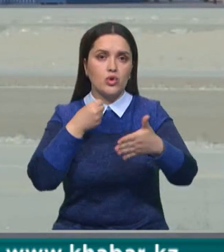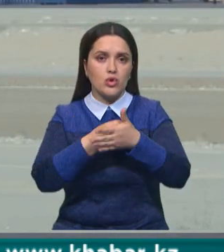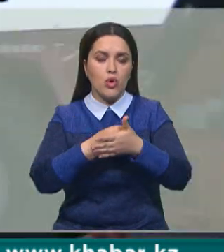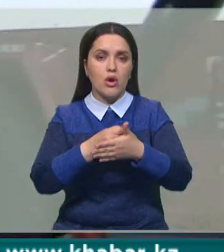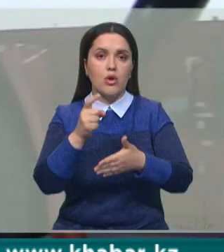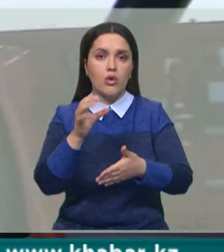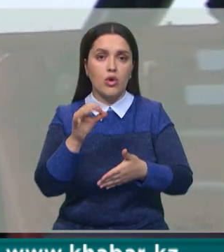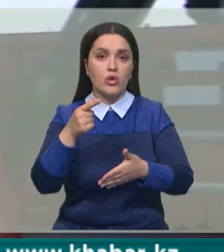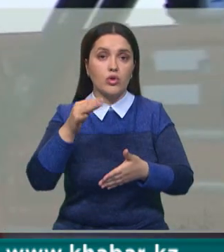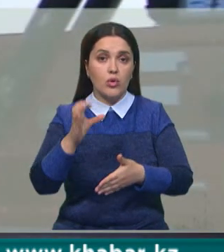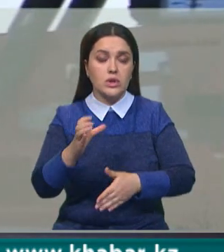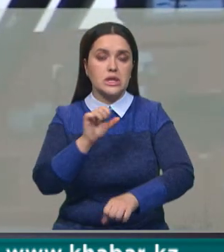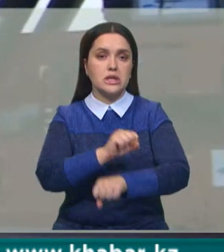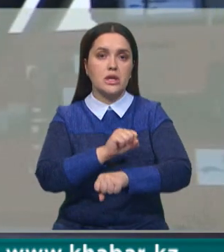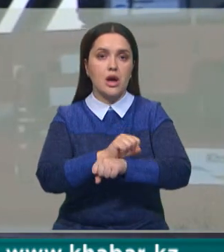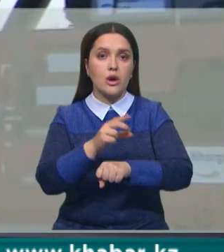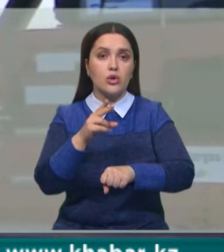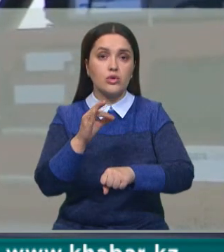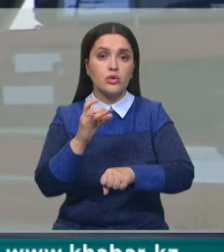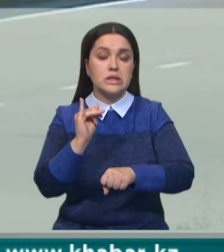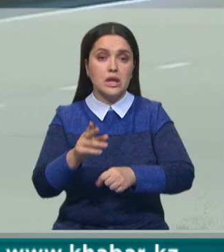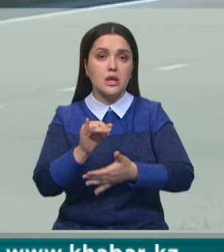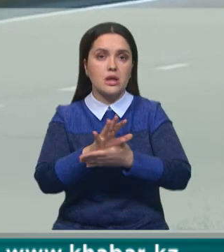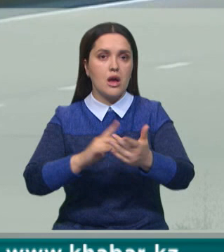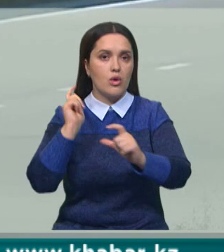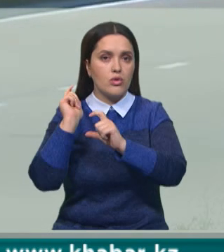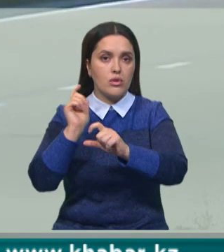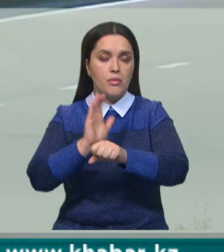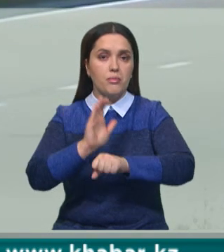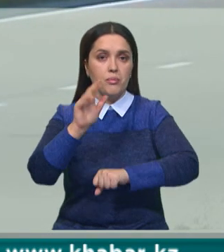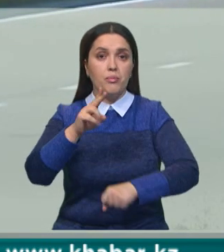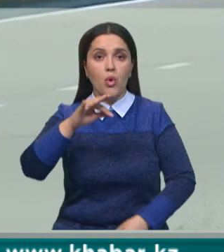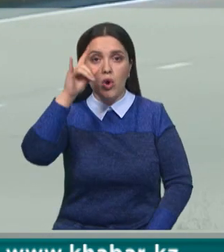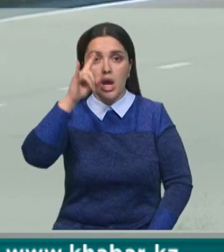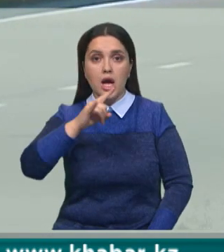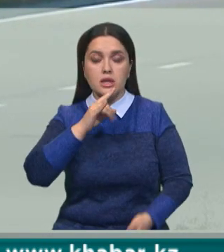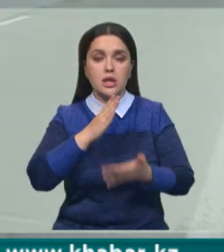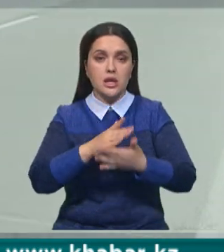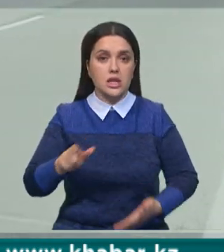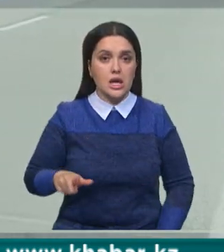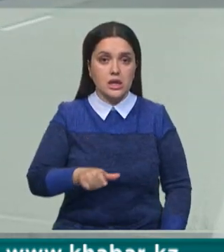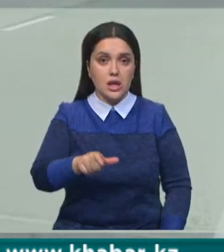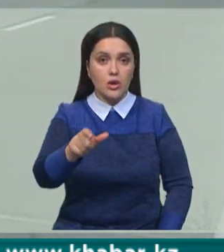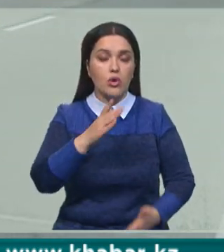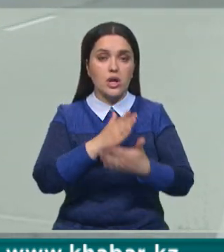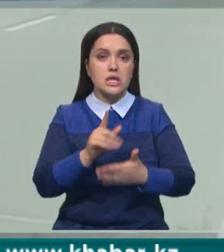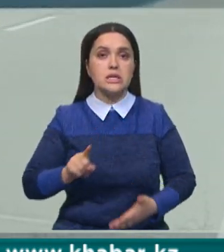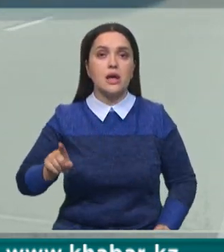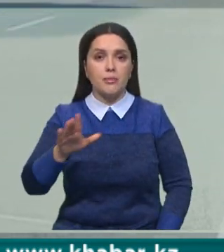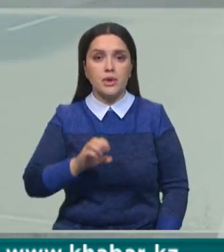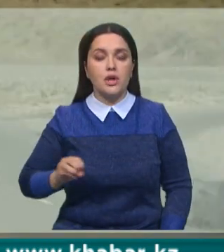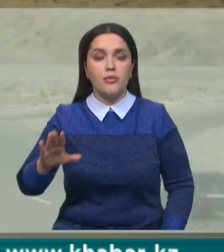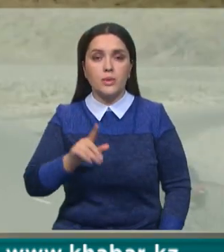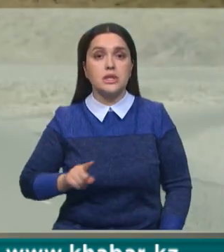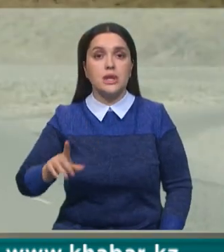станцию Достых, это опять же не все точки, а дальше груз помчится уже по казахстанскому отрезку шелкового пути, трассе Западная Европа,